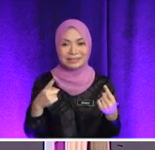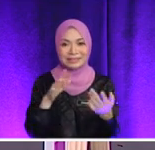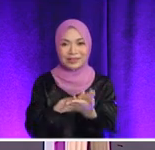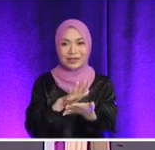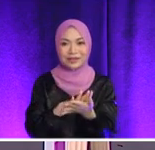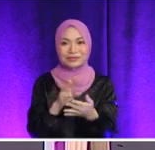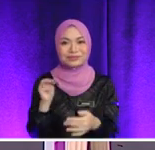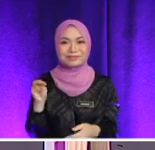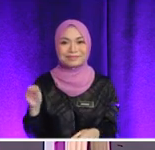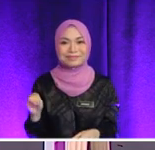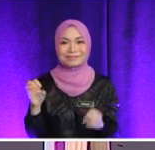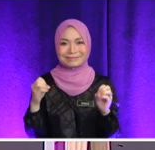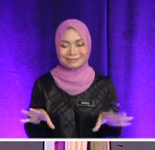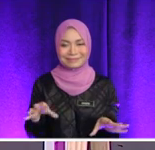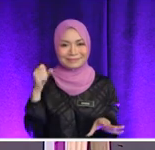bijak